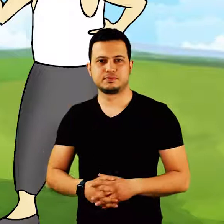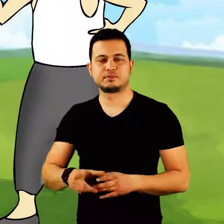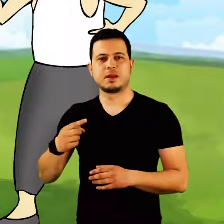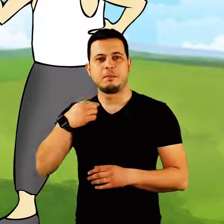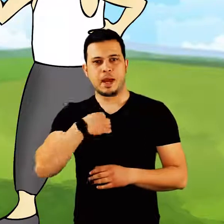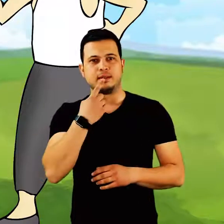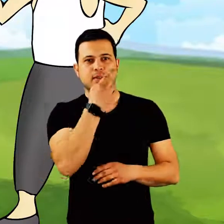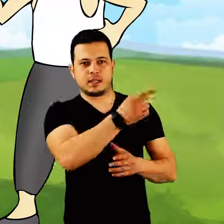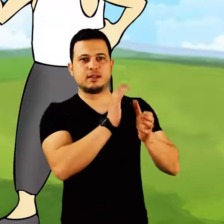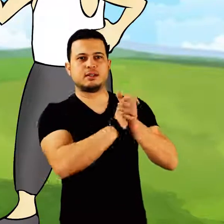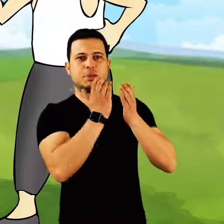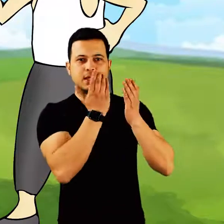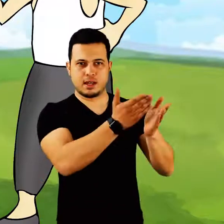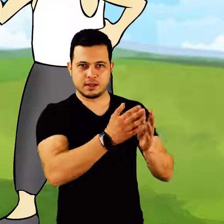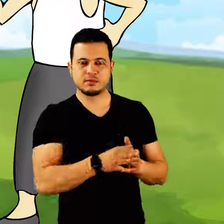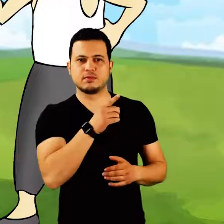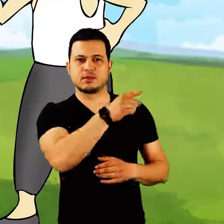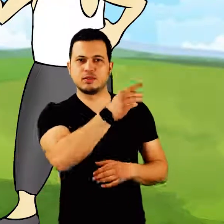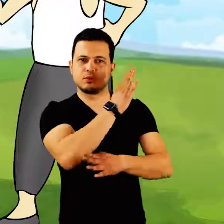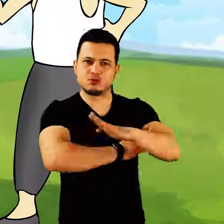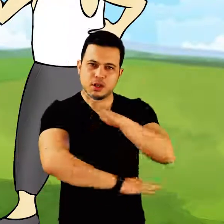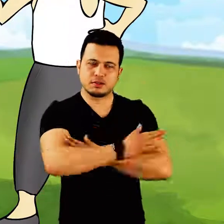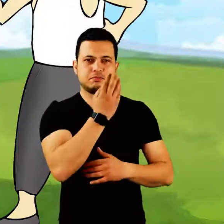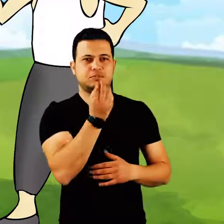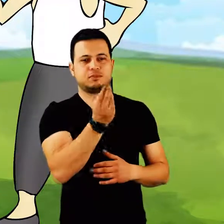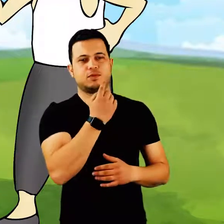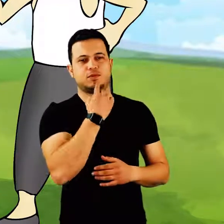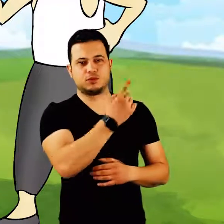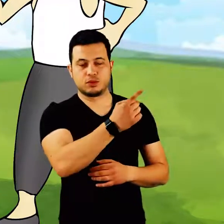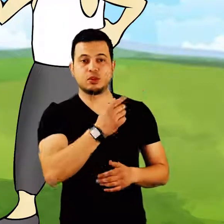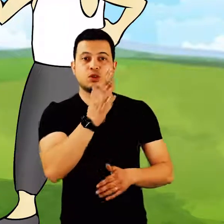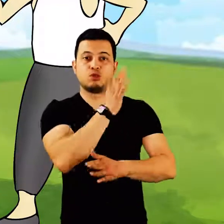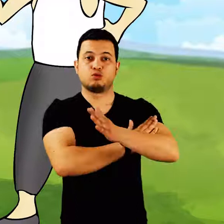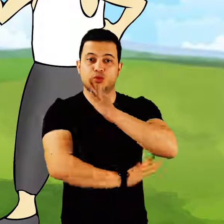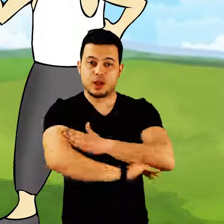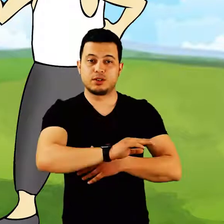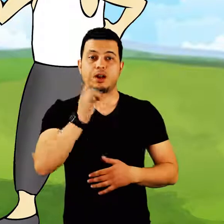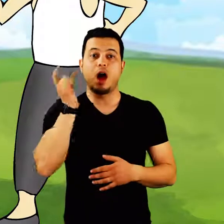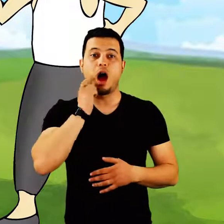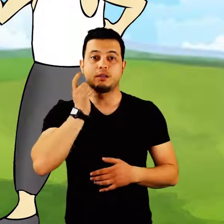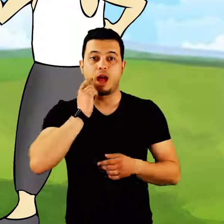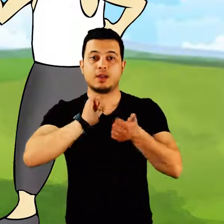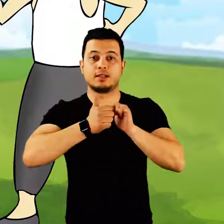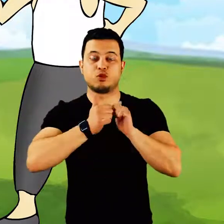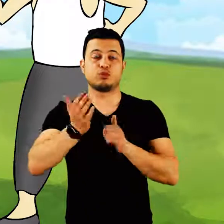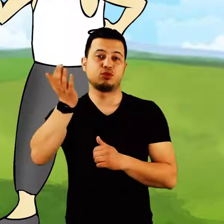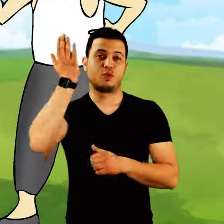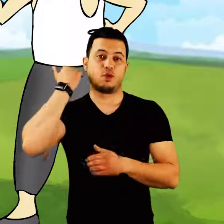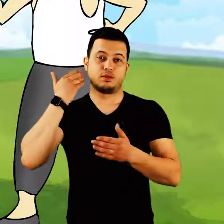Ben de seni tebrik ederim. Sen de çok iyi güreştin. Güreş, atı sporumuz olduğundan çok